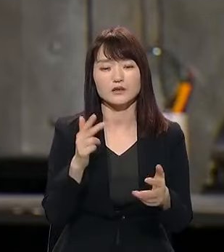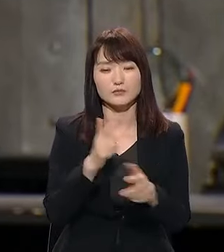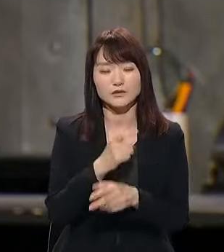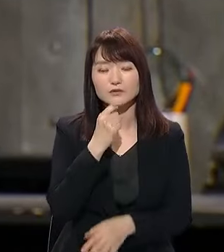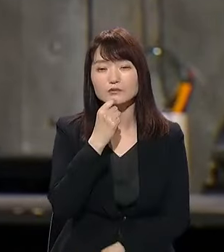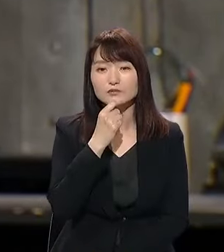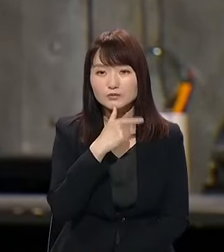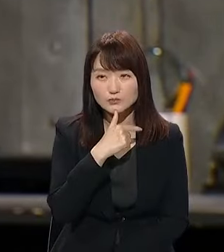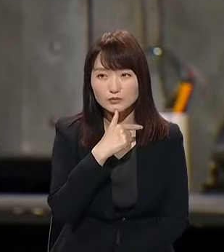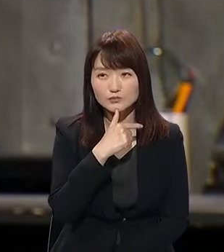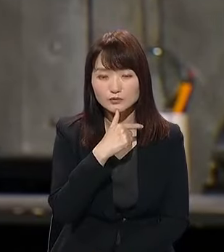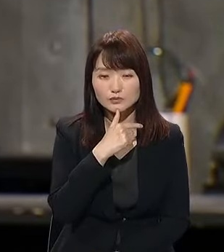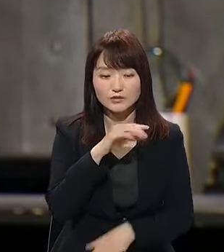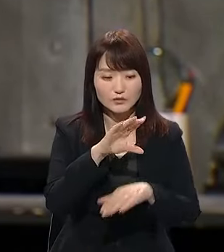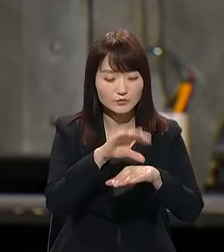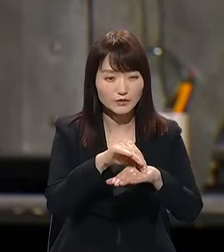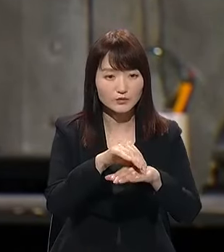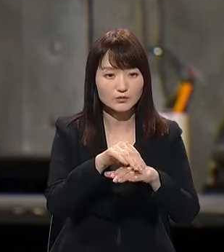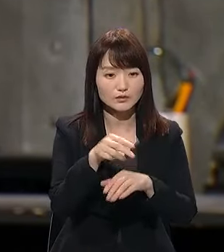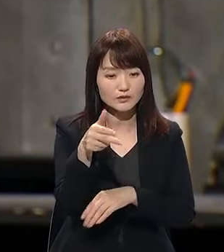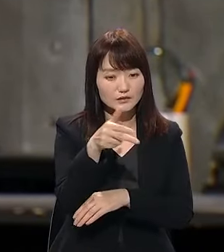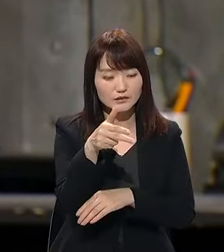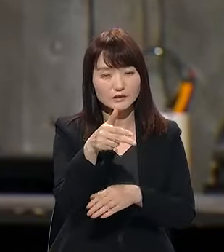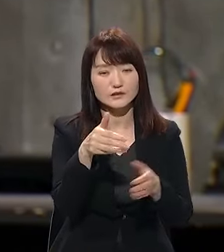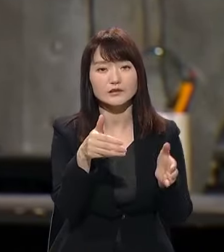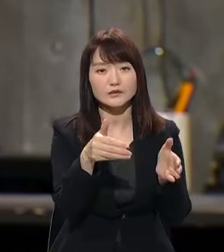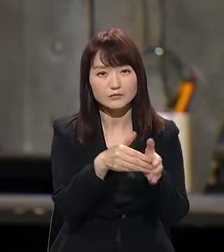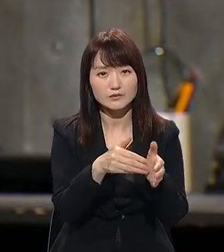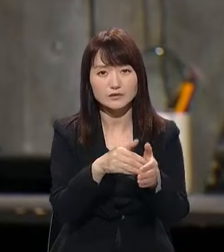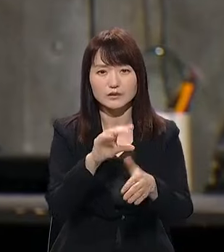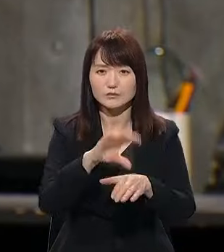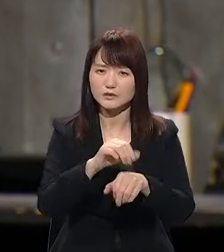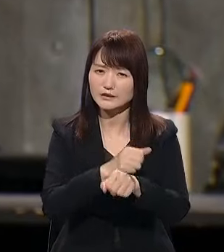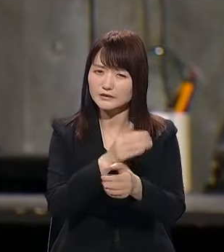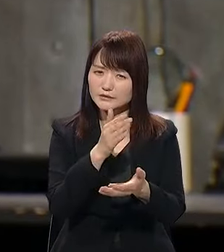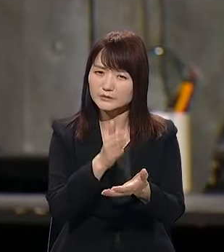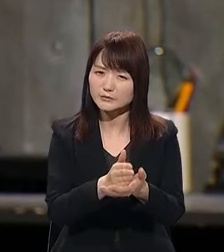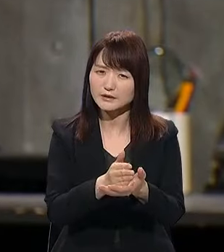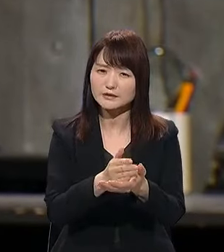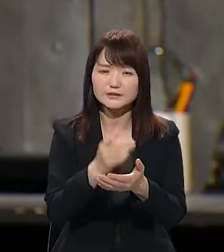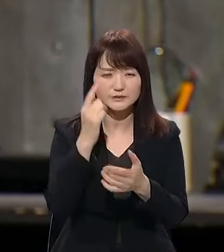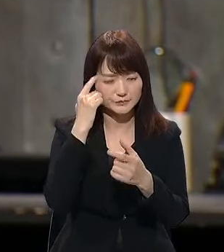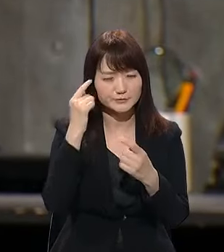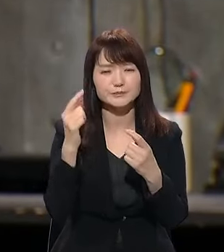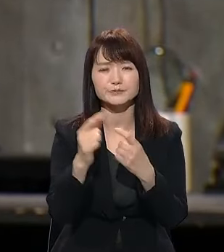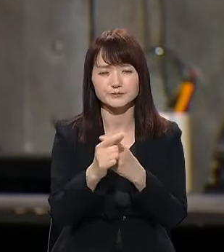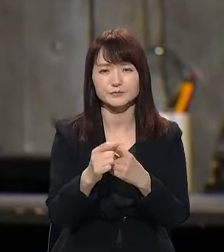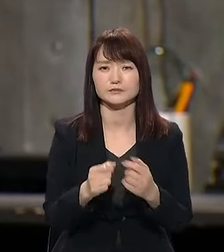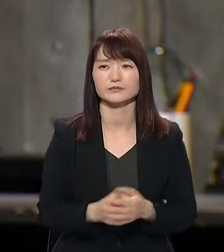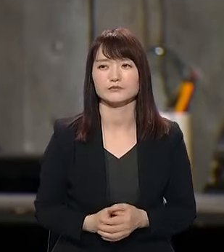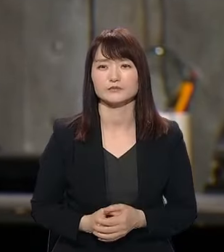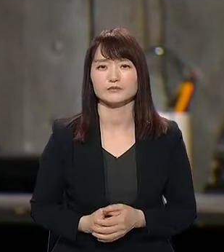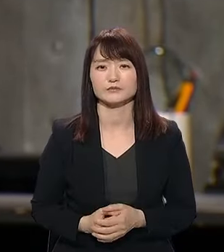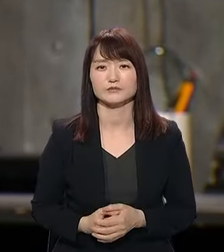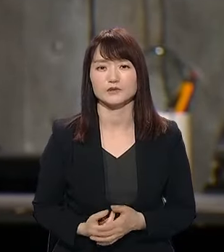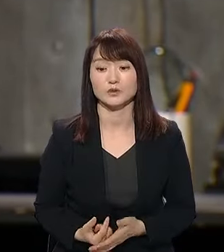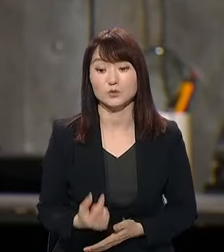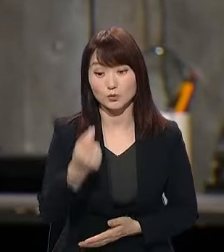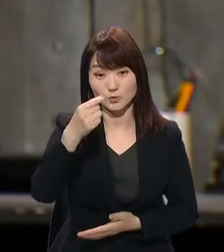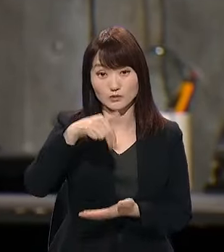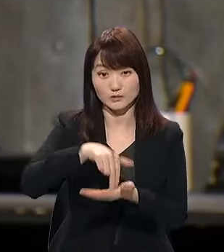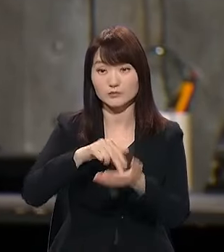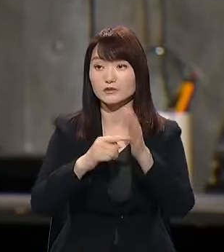촬영은 완료가 됐습니다 방송을 해야 될지 말해야 될지 제작진이 고민을 하고 있고요 곧 입장을 밝힐 것이다